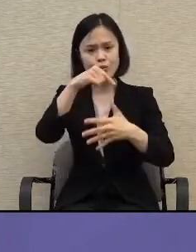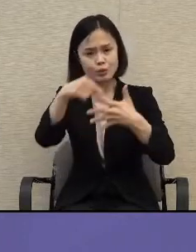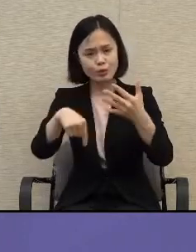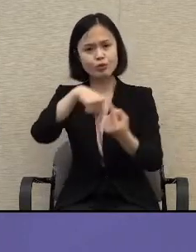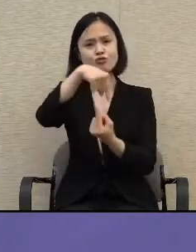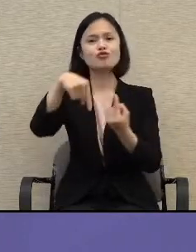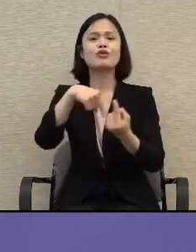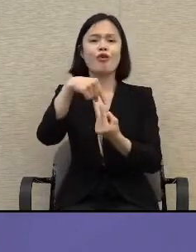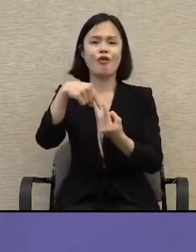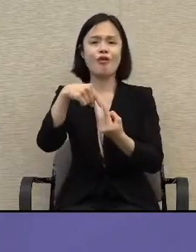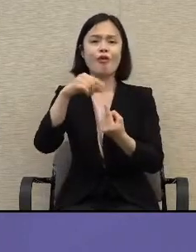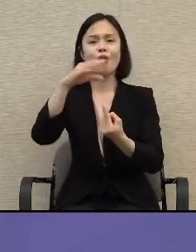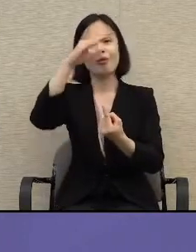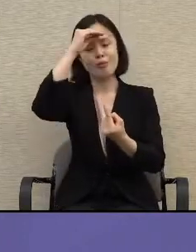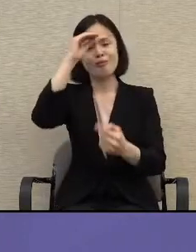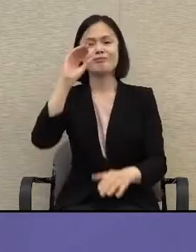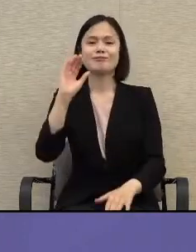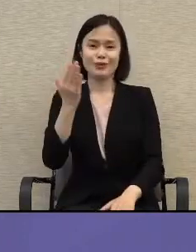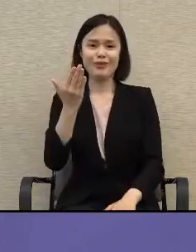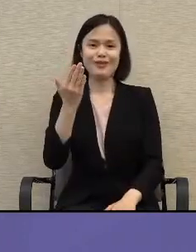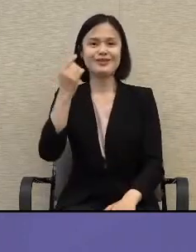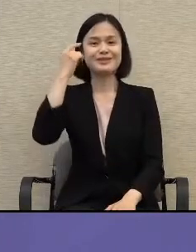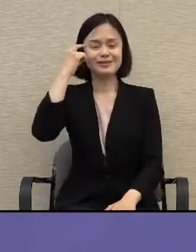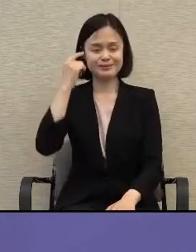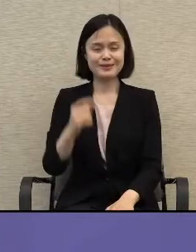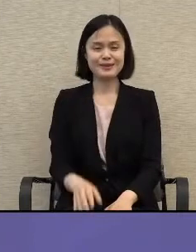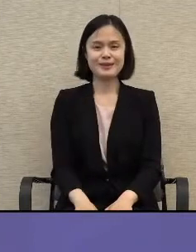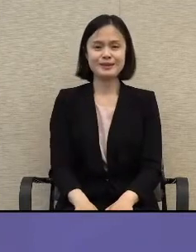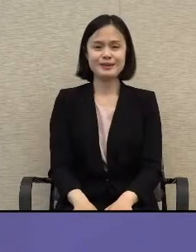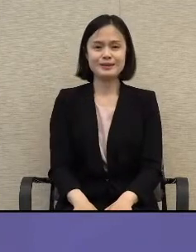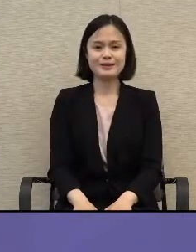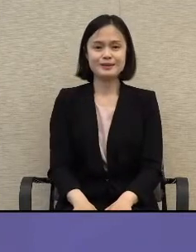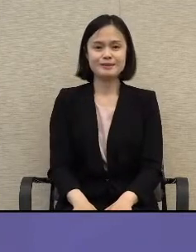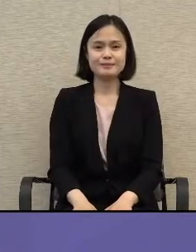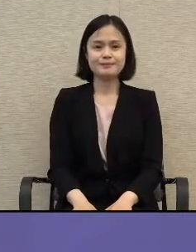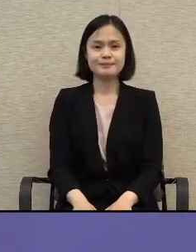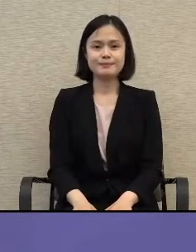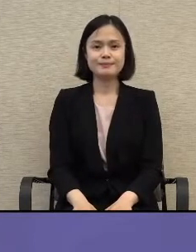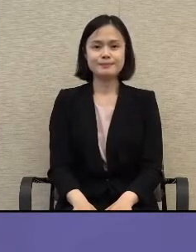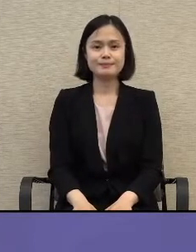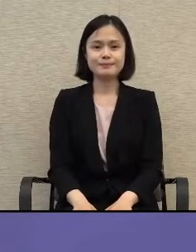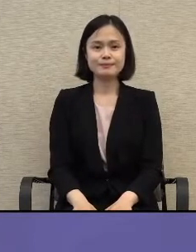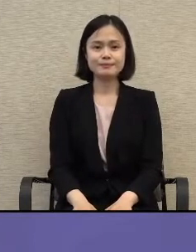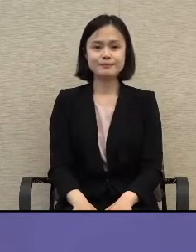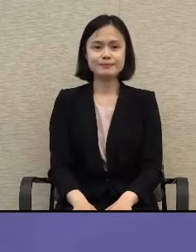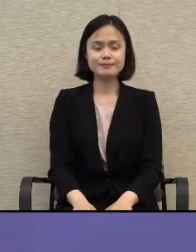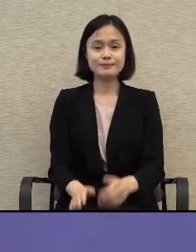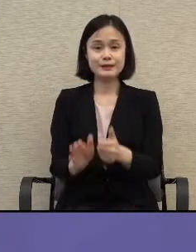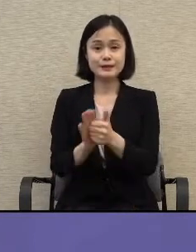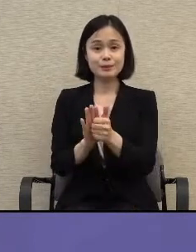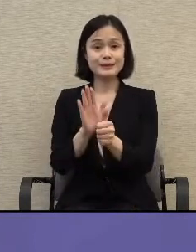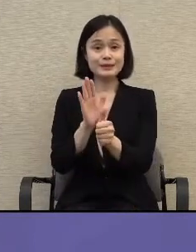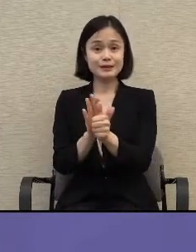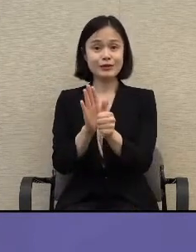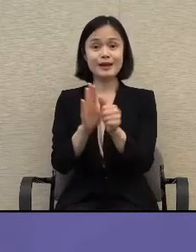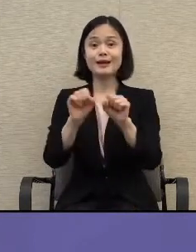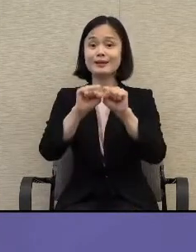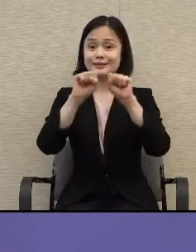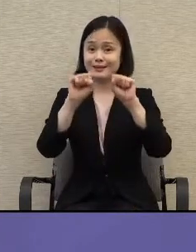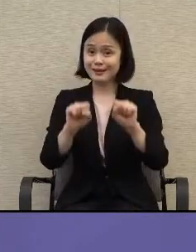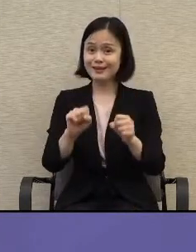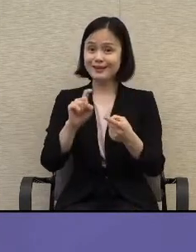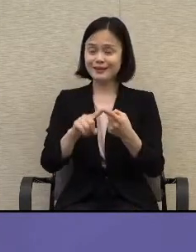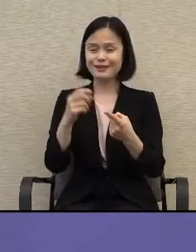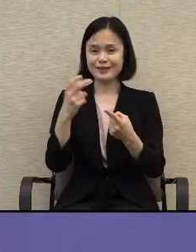수 있었다라는 것에서는 분명히 성과가 있다라고 생각합니다. 현재 전달 체계를 이제 다시 좀